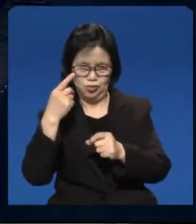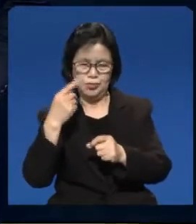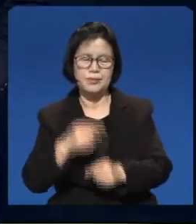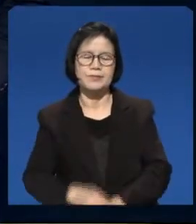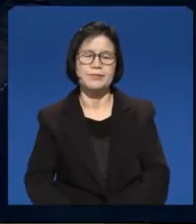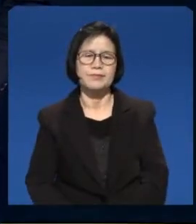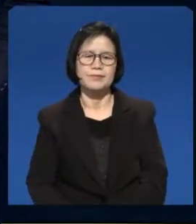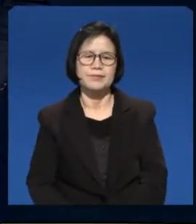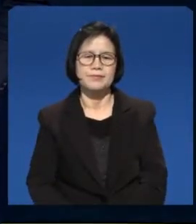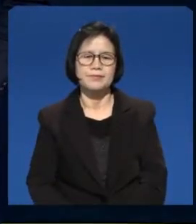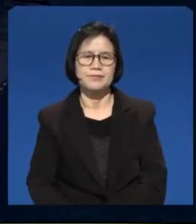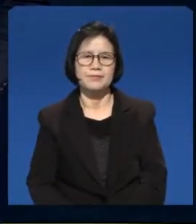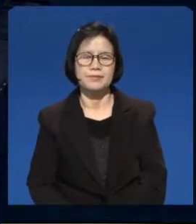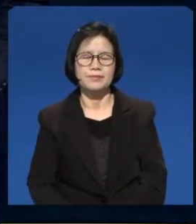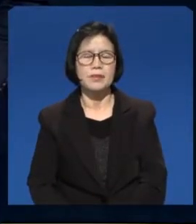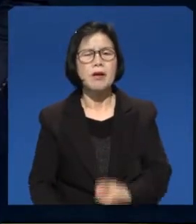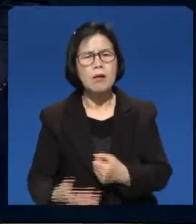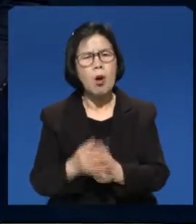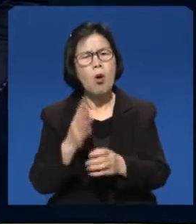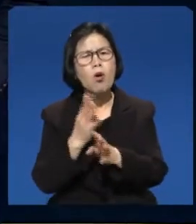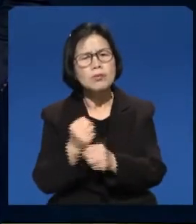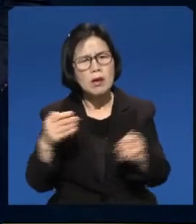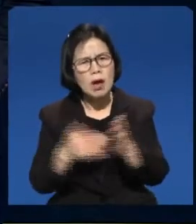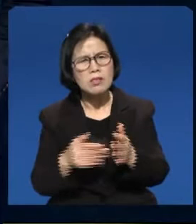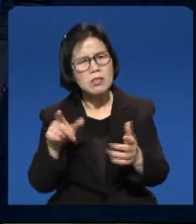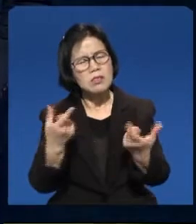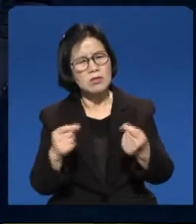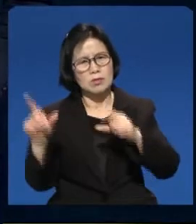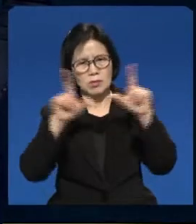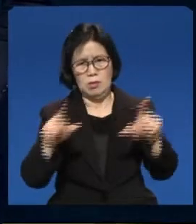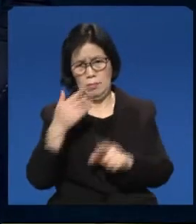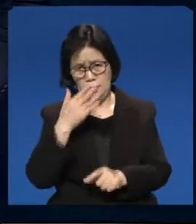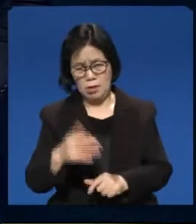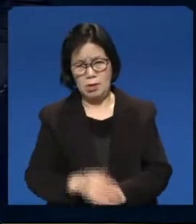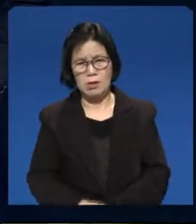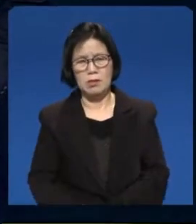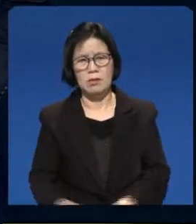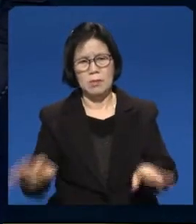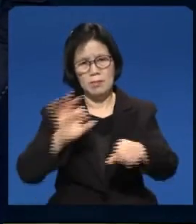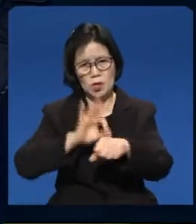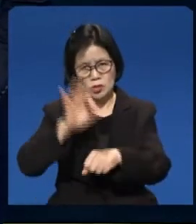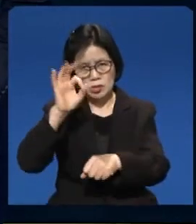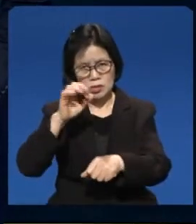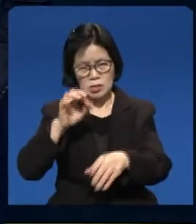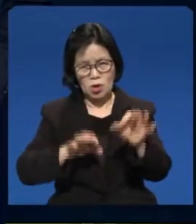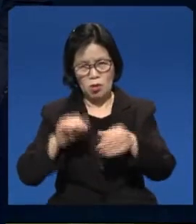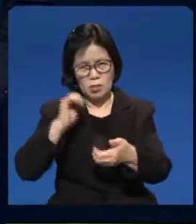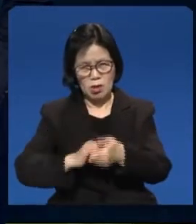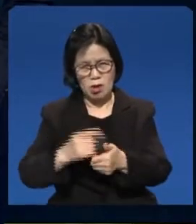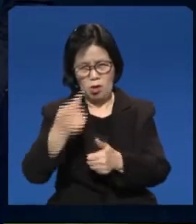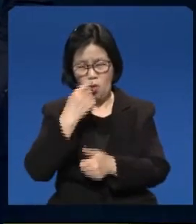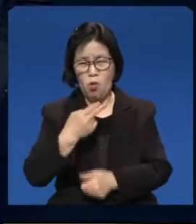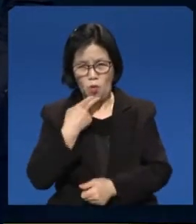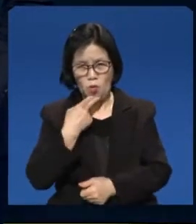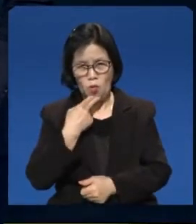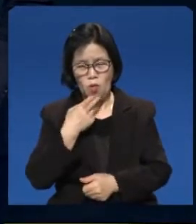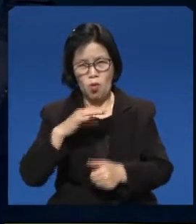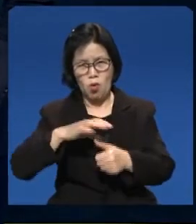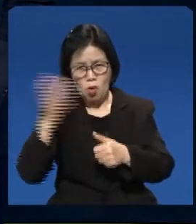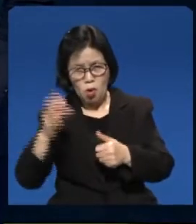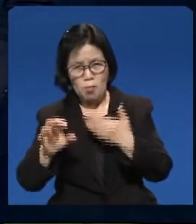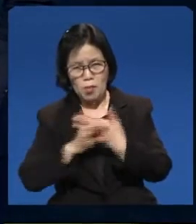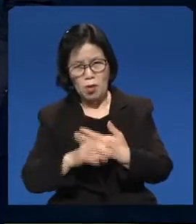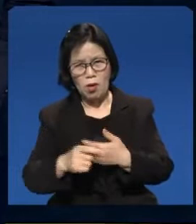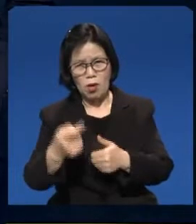그렇습니다. 그렇다고 언제까지나 이렇게 살 수는 없죠. 10시로 영업 제한하면 코로나 안 걸리고 제한 풀면 걸리냐는